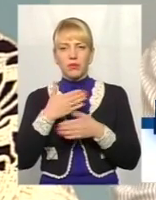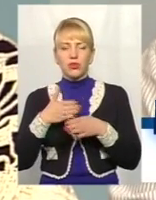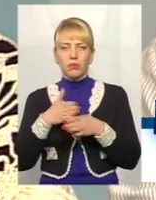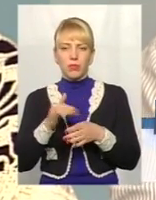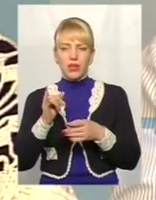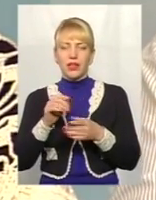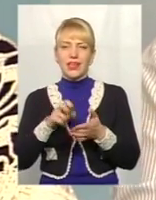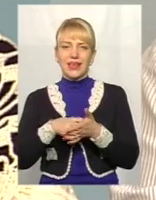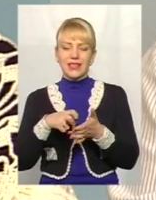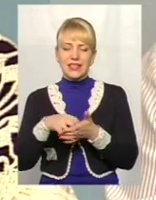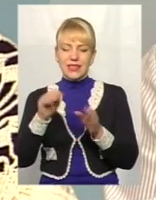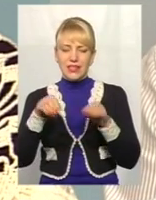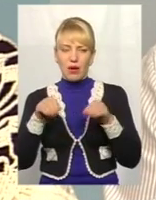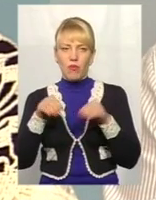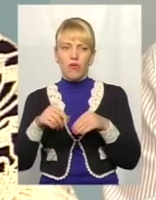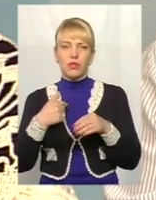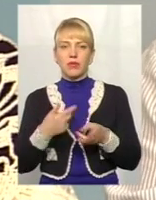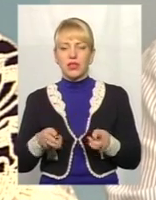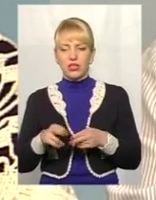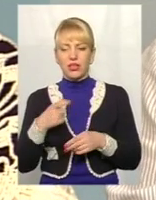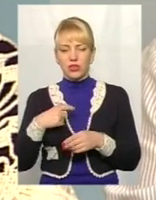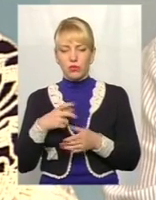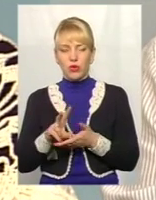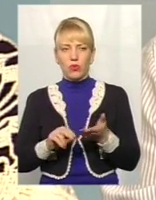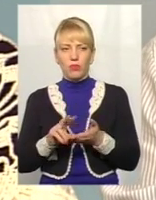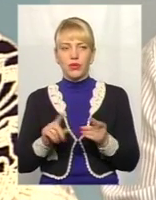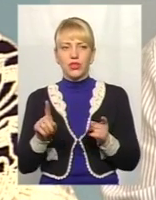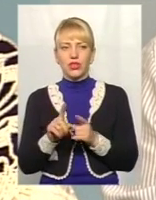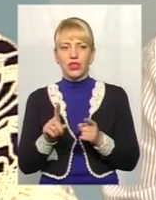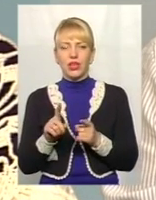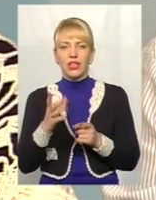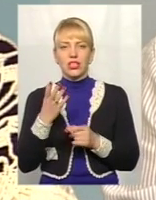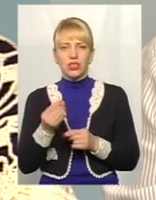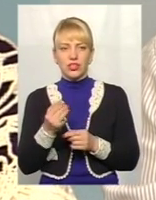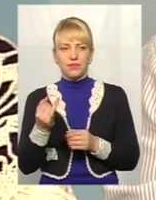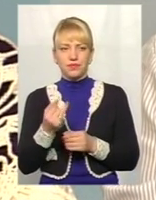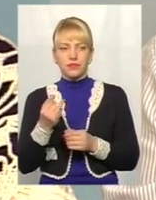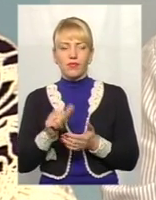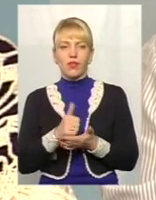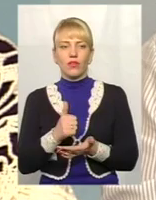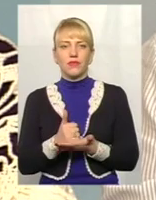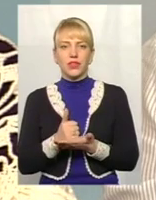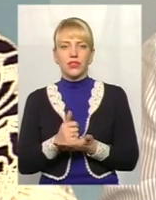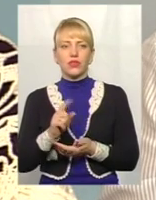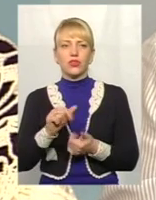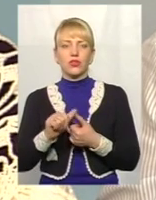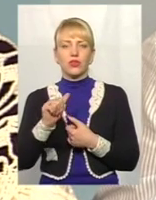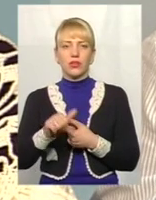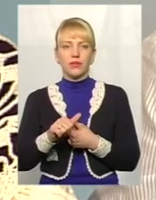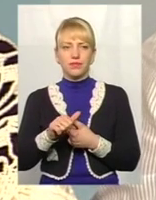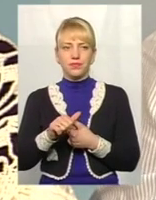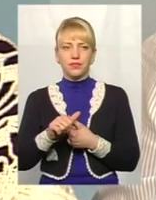листи заповнювати, звісно, ми лишали собі копії. І ще, значить, найголовніше, що окрім,